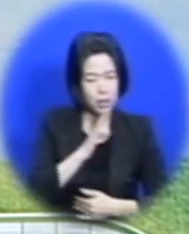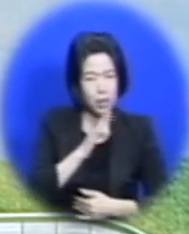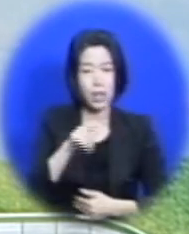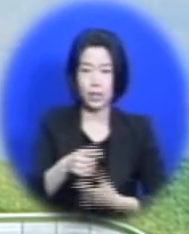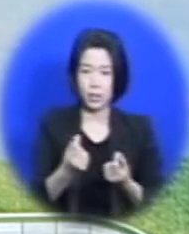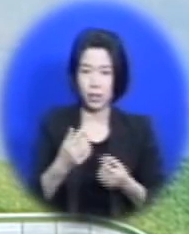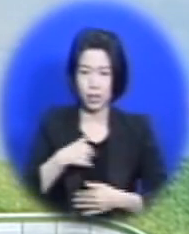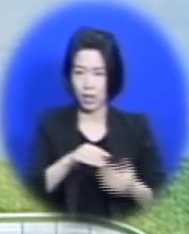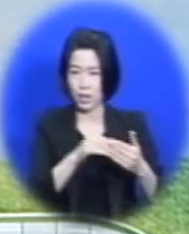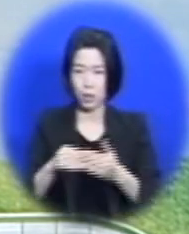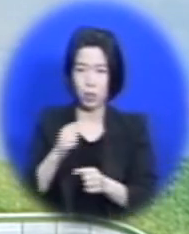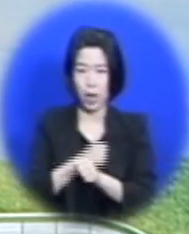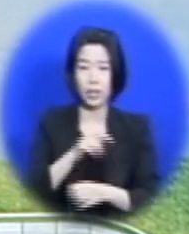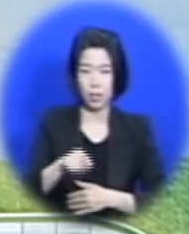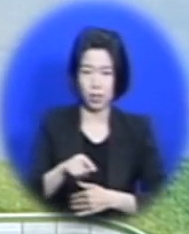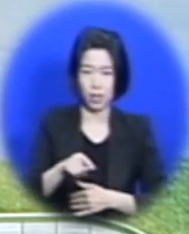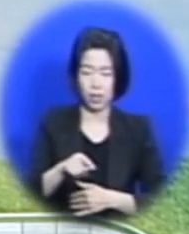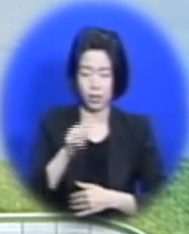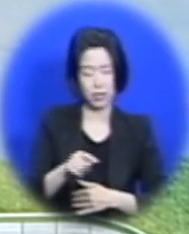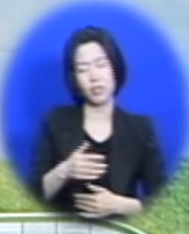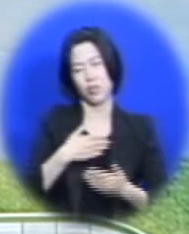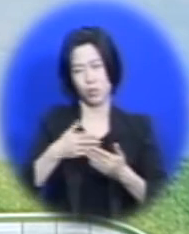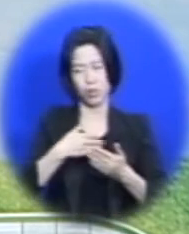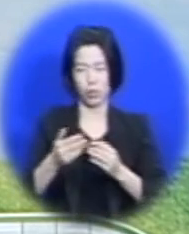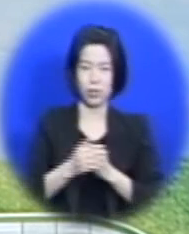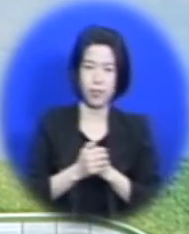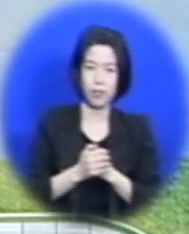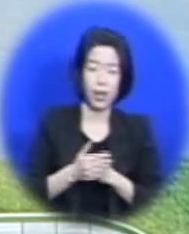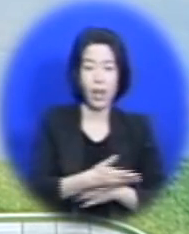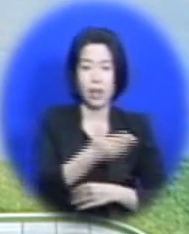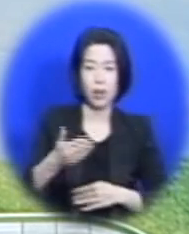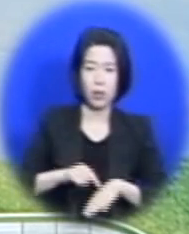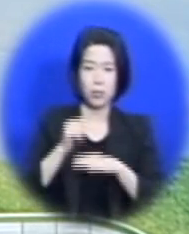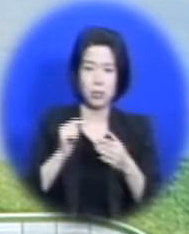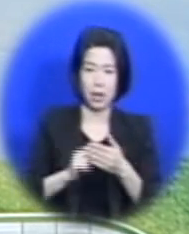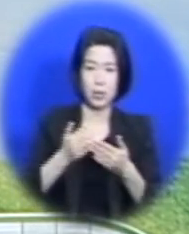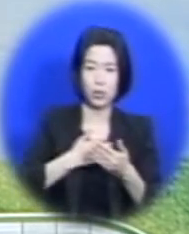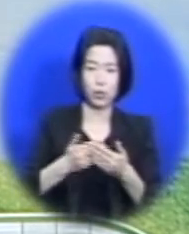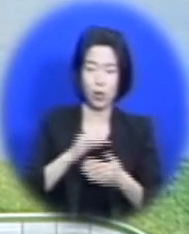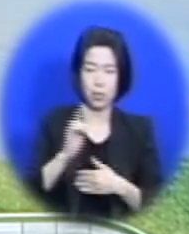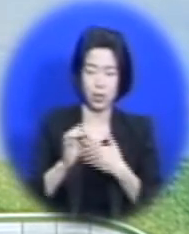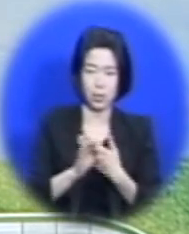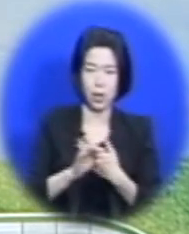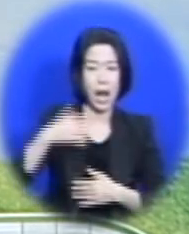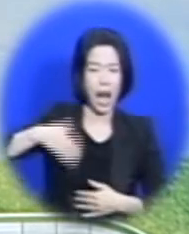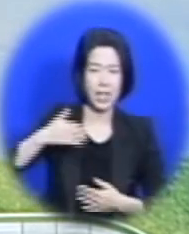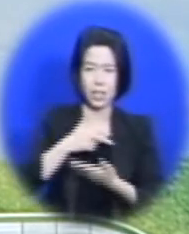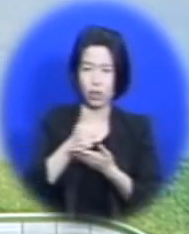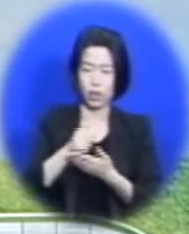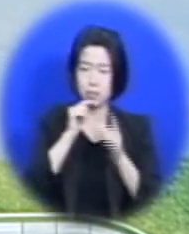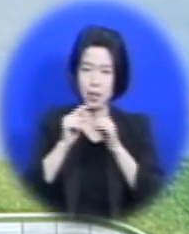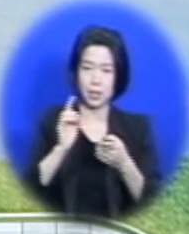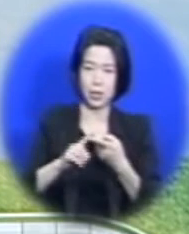나를 인도하시는 것이냐, 그게 두렵죠. 여러분의 마음의 두려움은 아직 주님의 말씀에